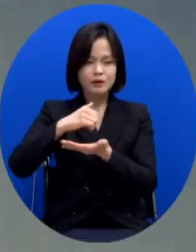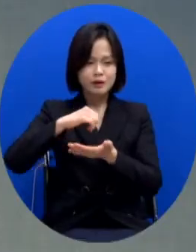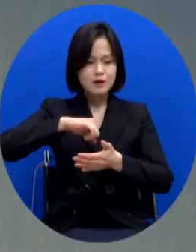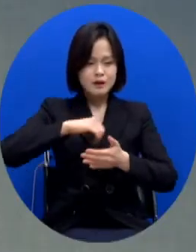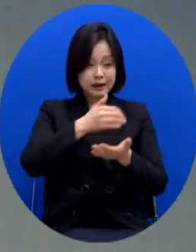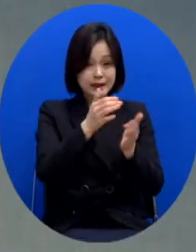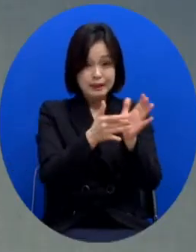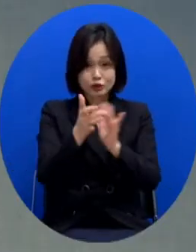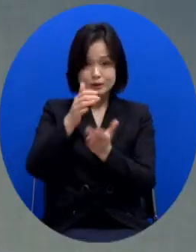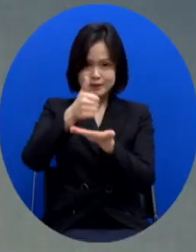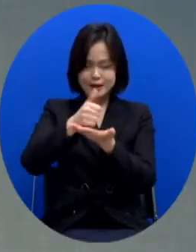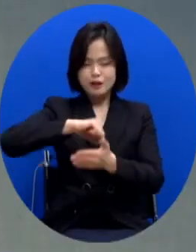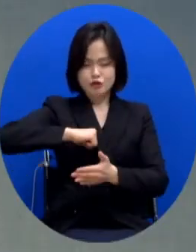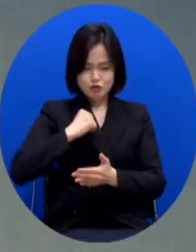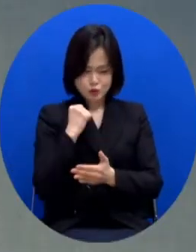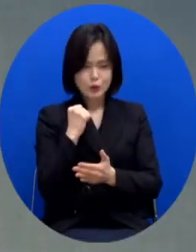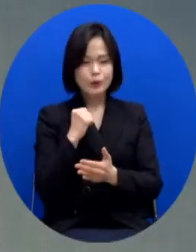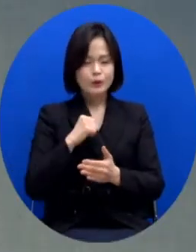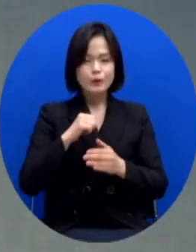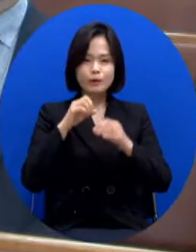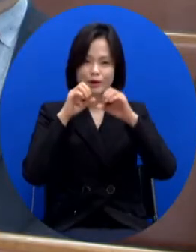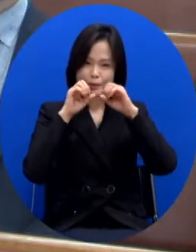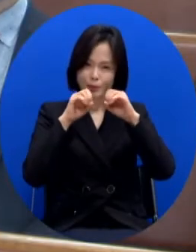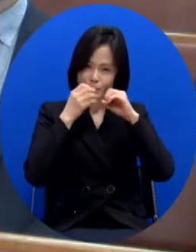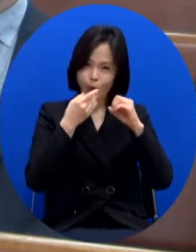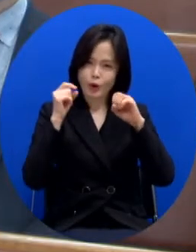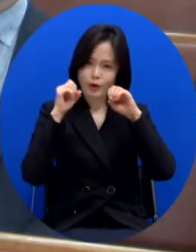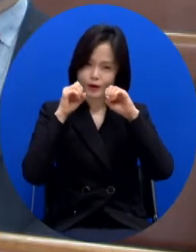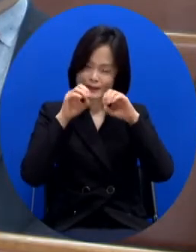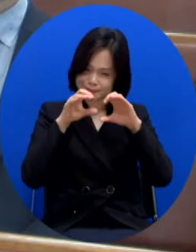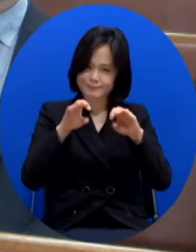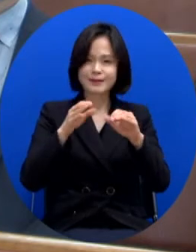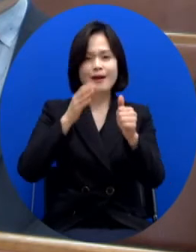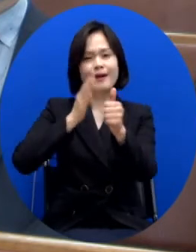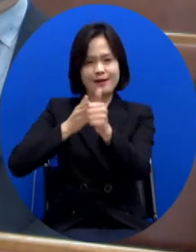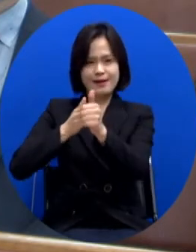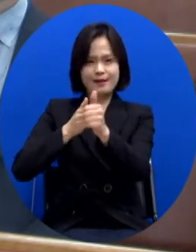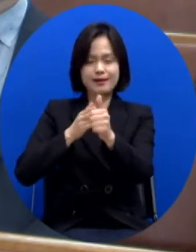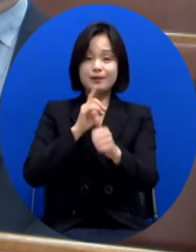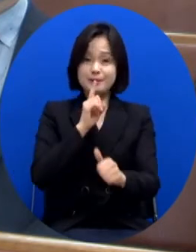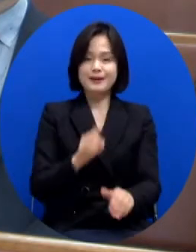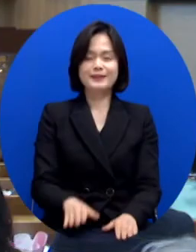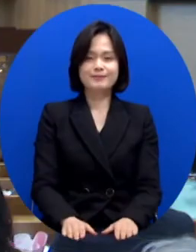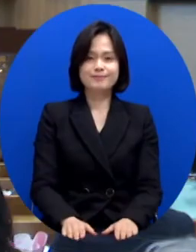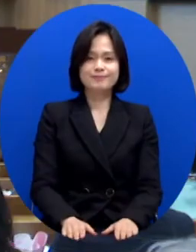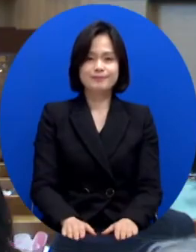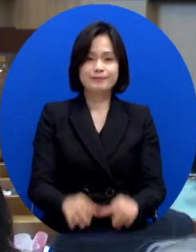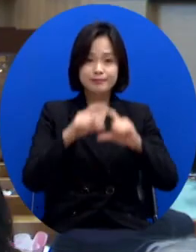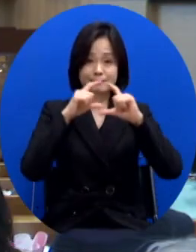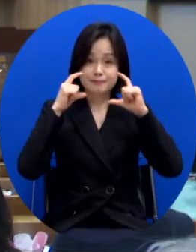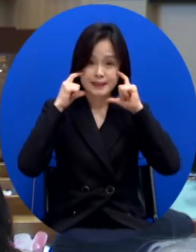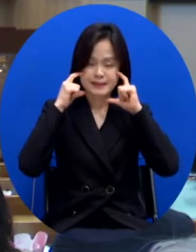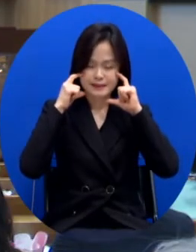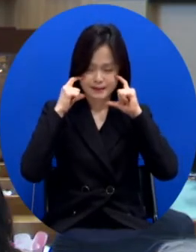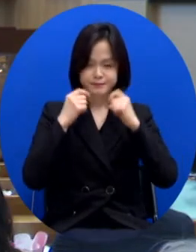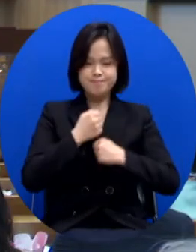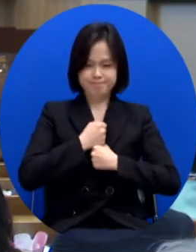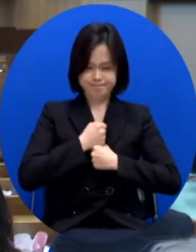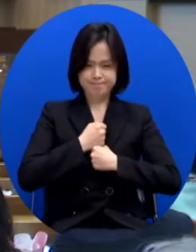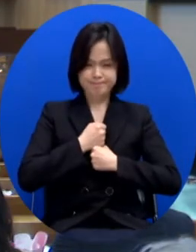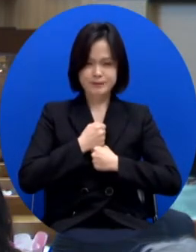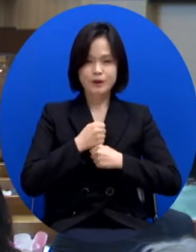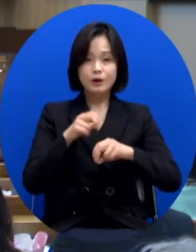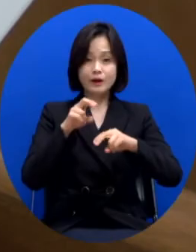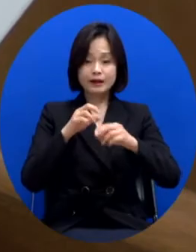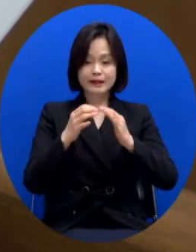영적 성도들이 되길 바란다고 설교 했읍니다 예식은 방 역습 씩을 준수하며 진행했으며 신임 장로 3명을